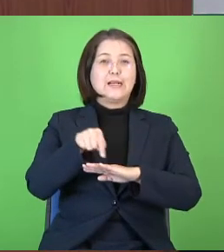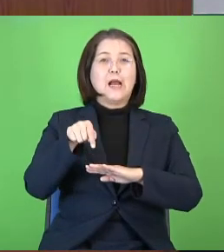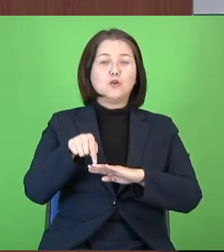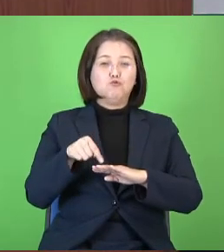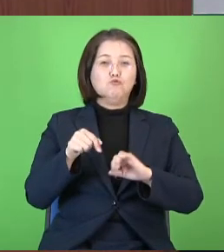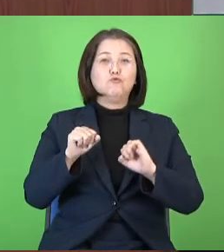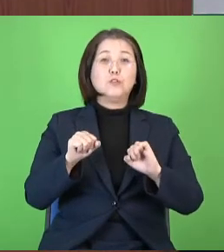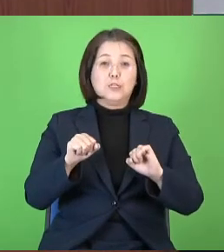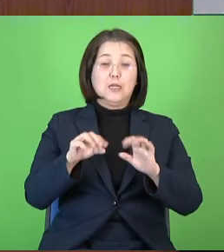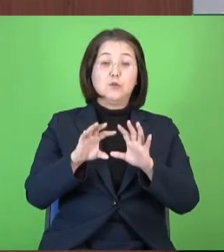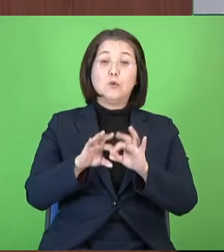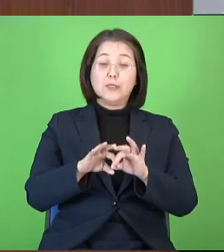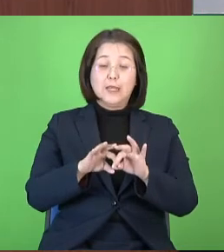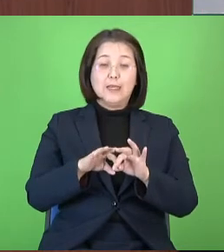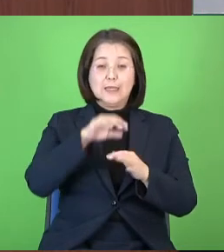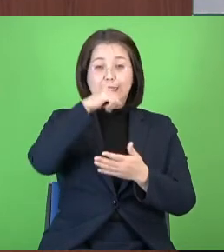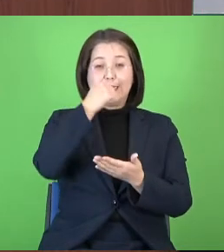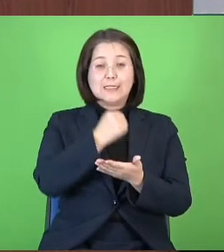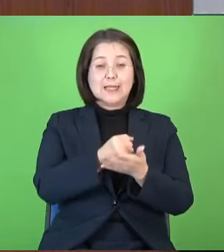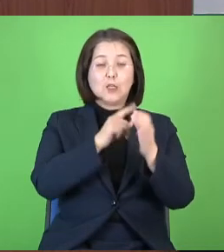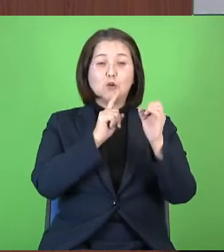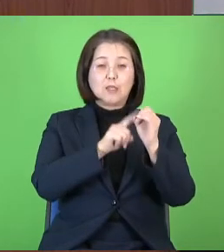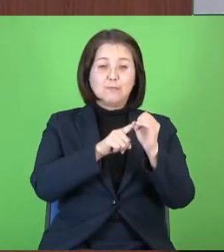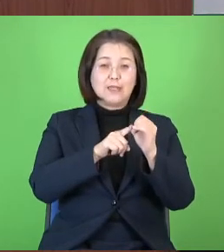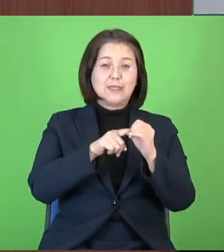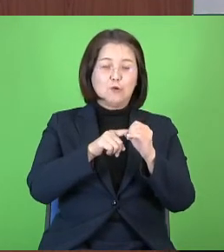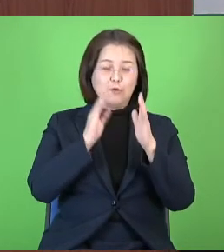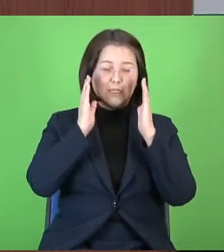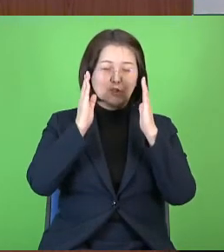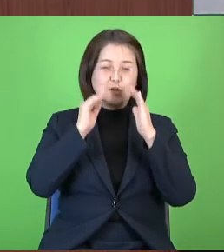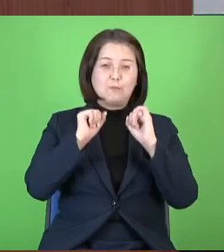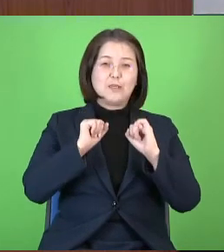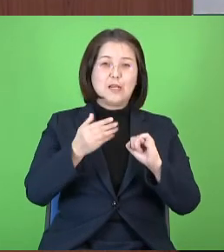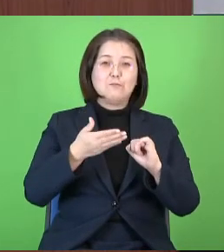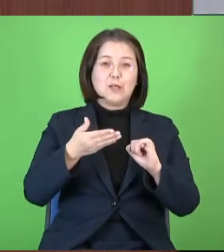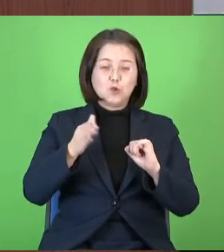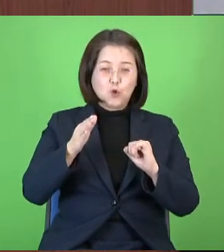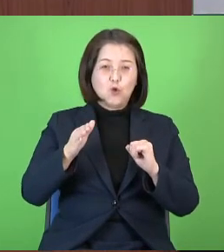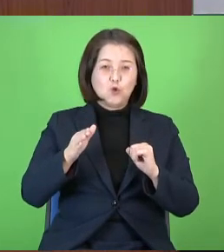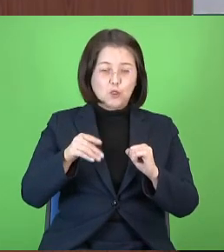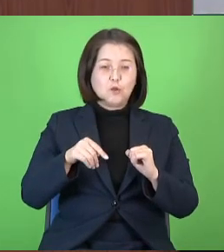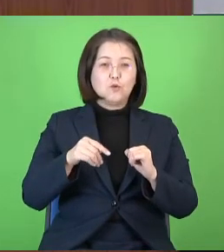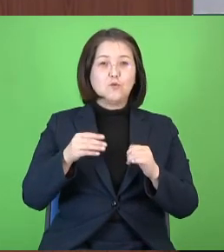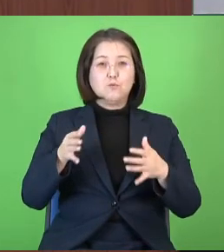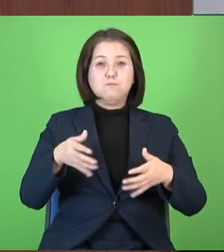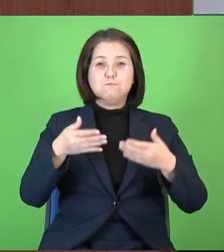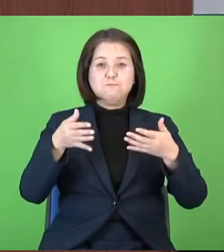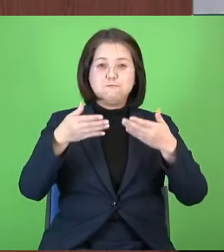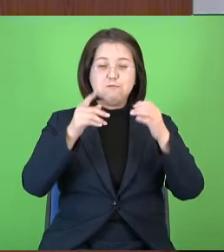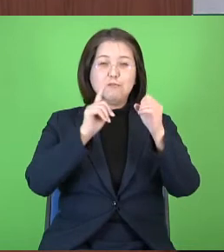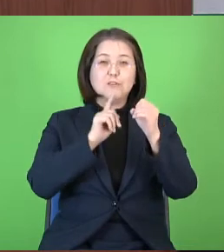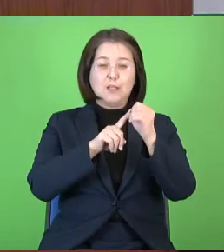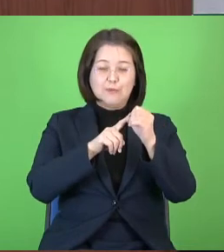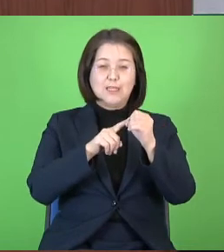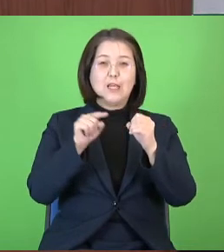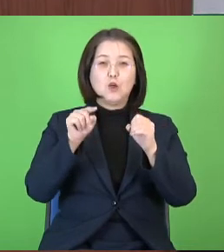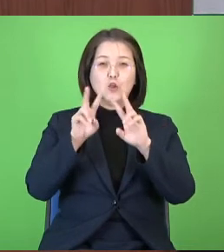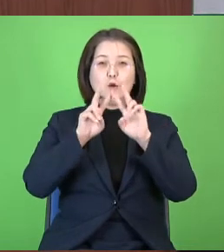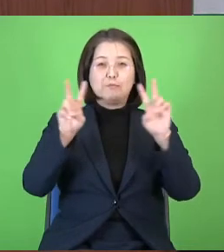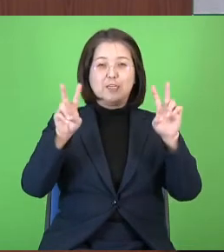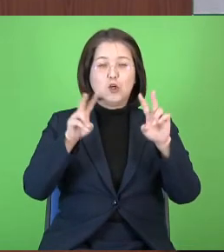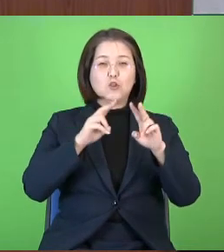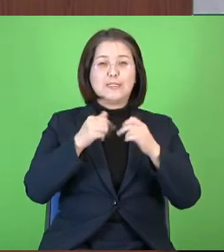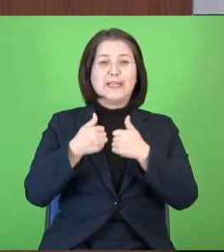まあ一般的な話ですが多いわけですけどもぜひわがこととして考えていただいともに作っ作り上げる度に